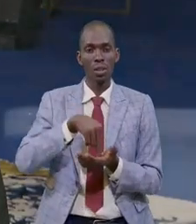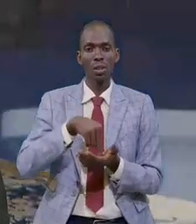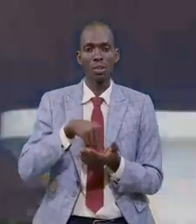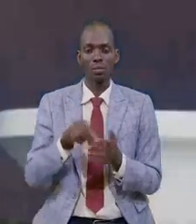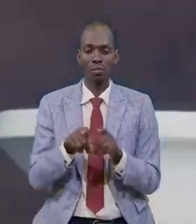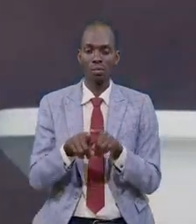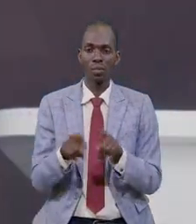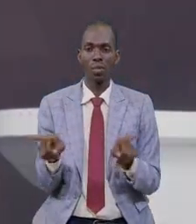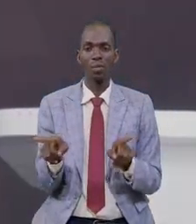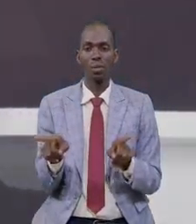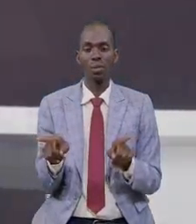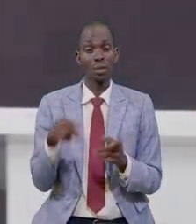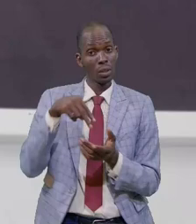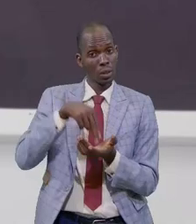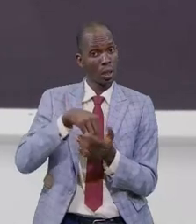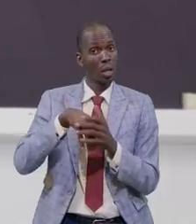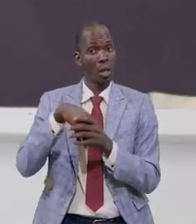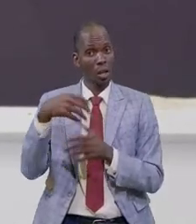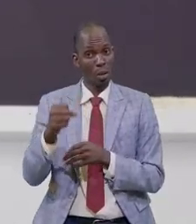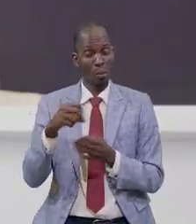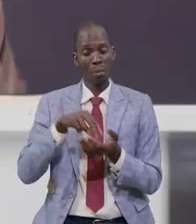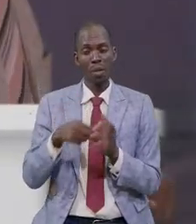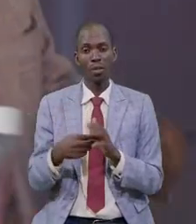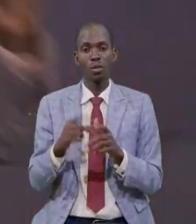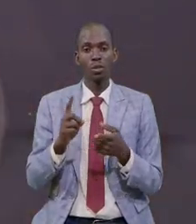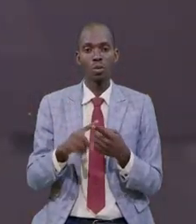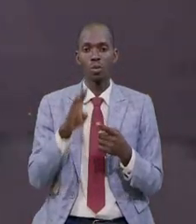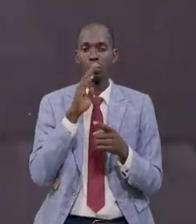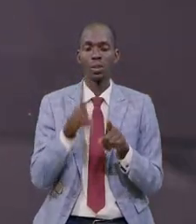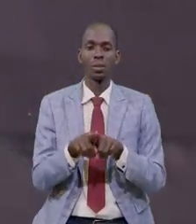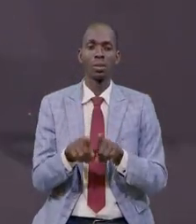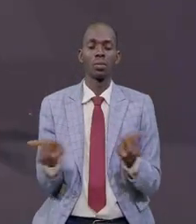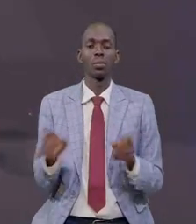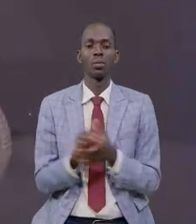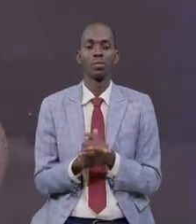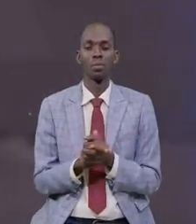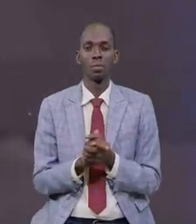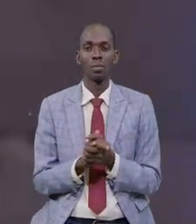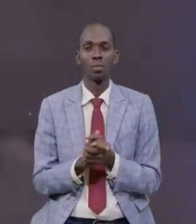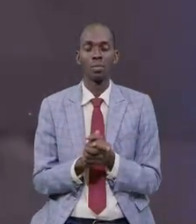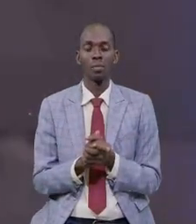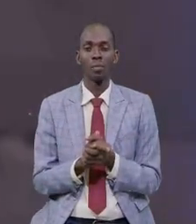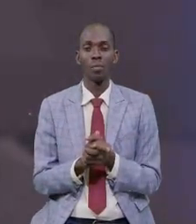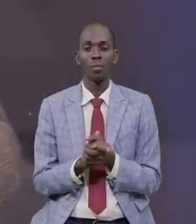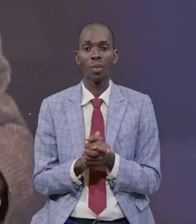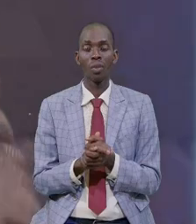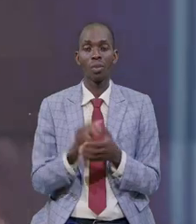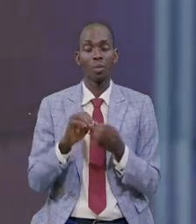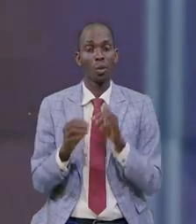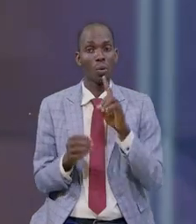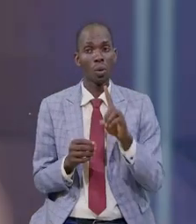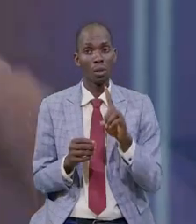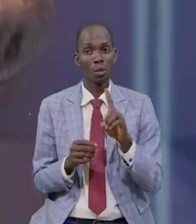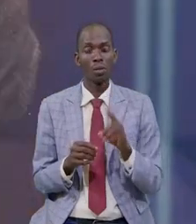se démarquer c'est ce dont nous voulons parler aujourd'hui se distinguer premièrement